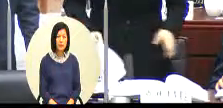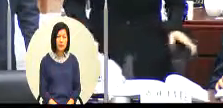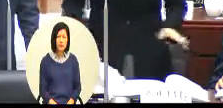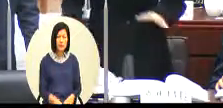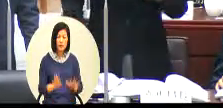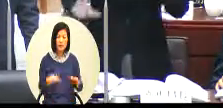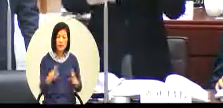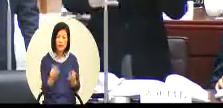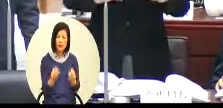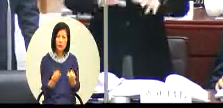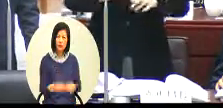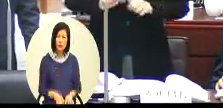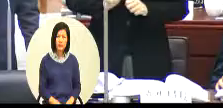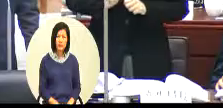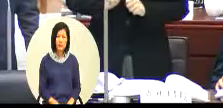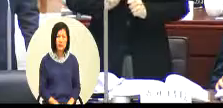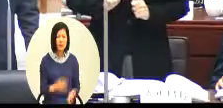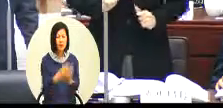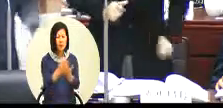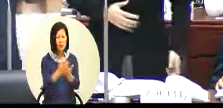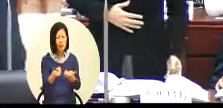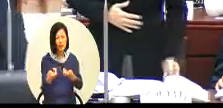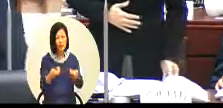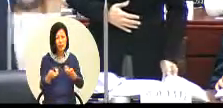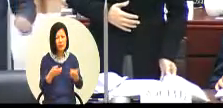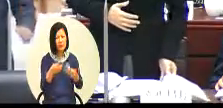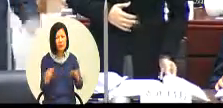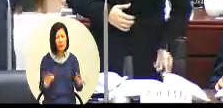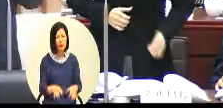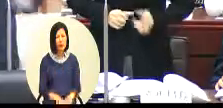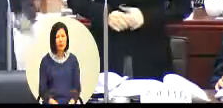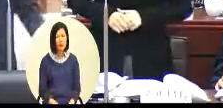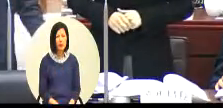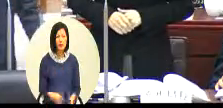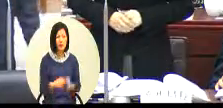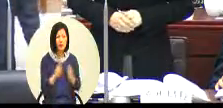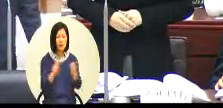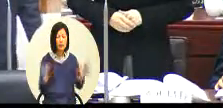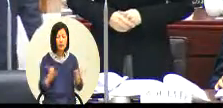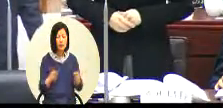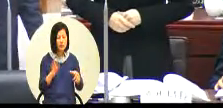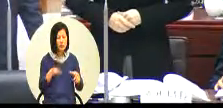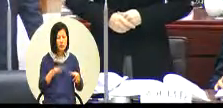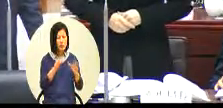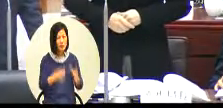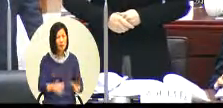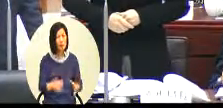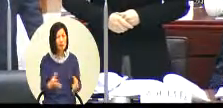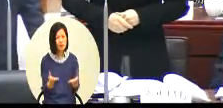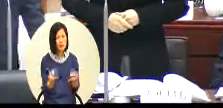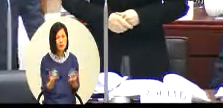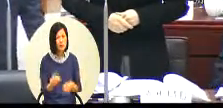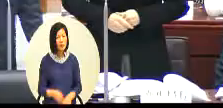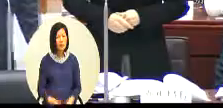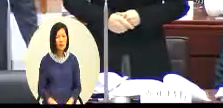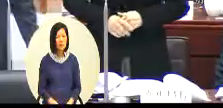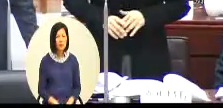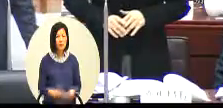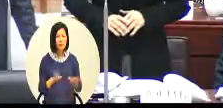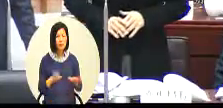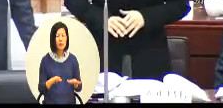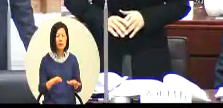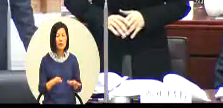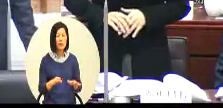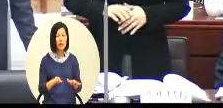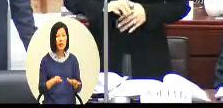您又它现在分类非常多种，所以我 简单讲，长照站现在有设置多少？ 我们现在长照